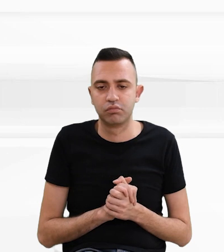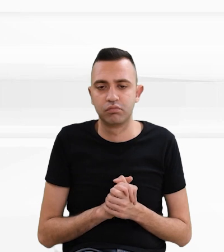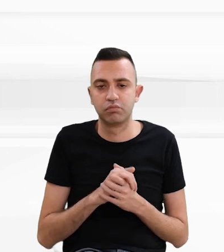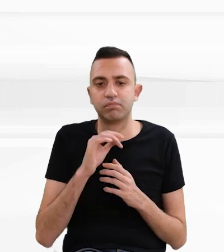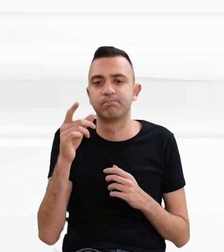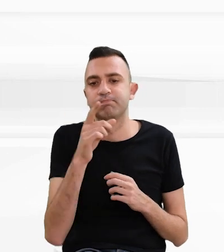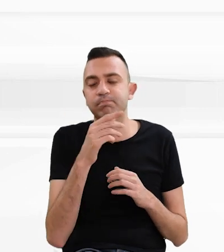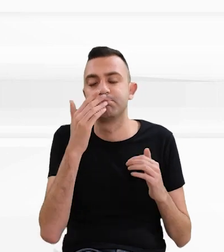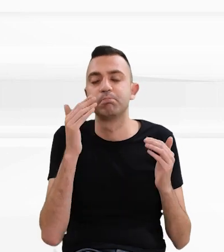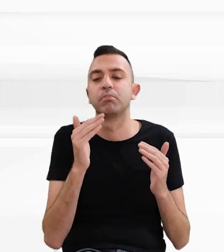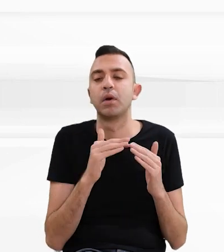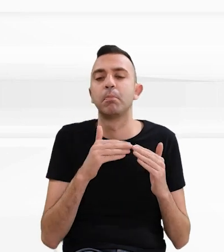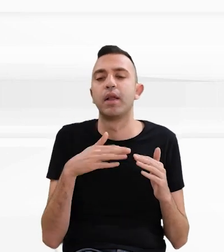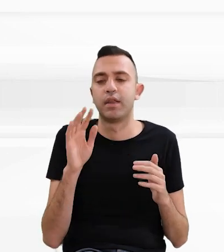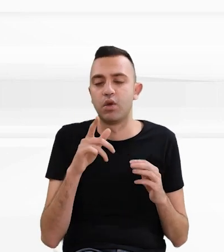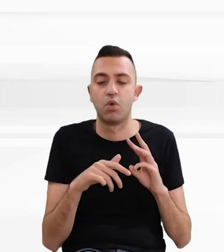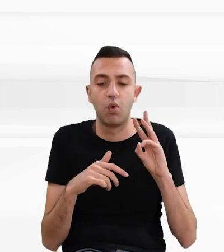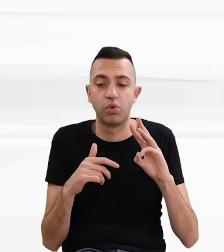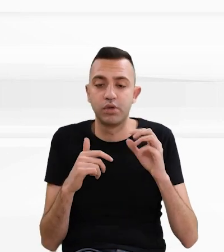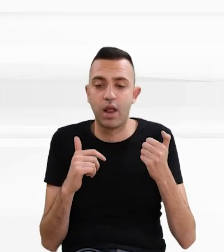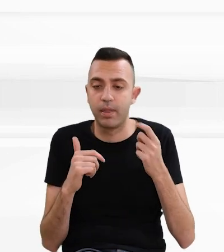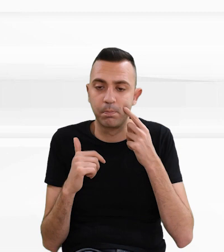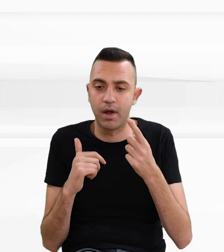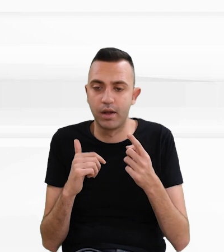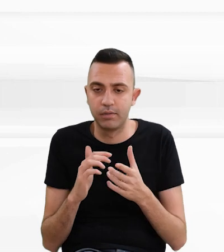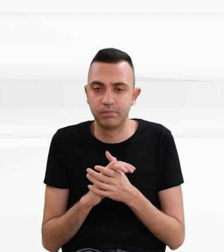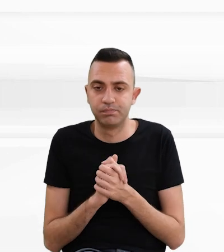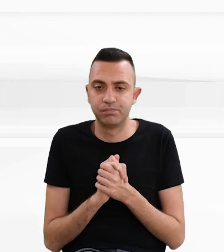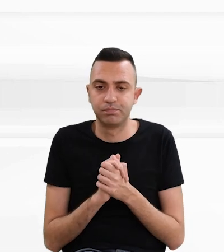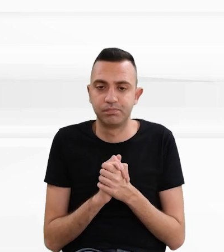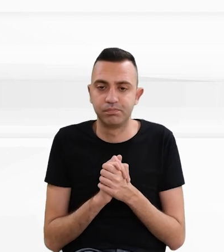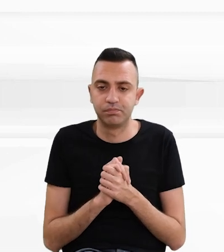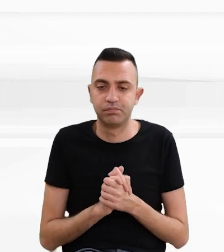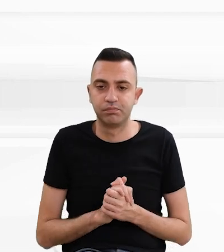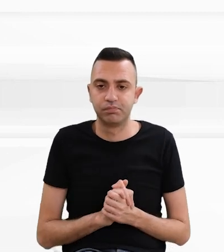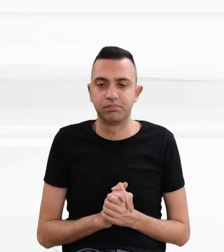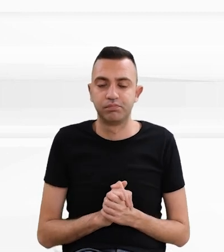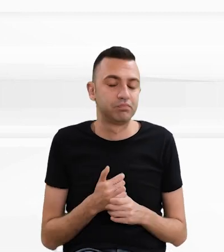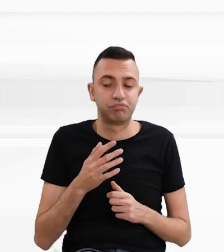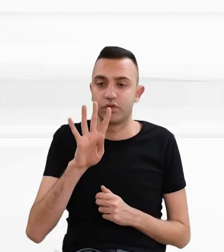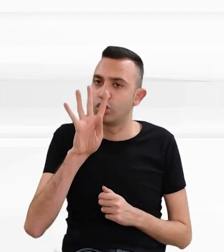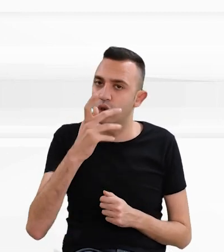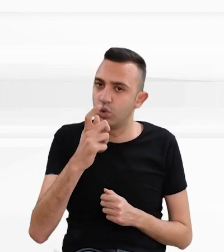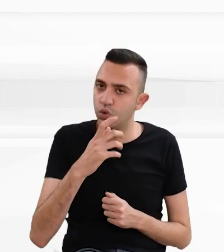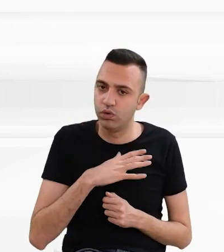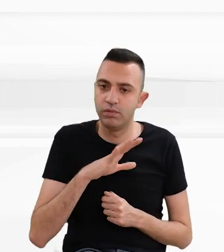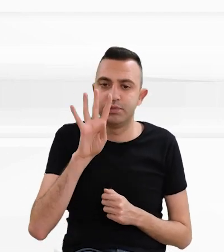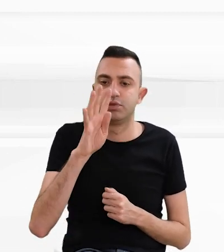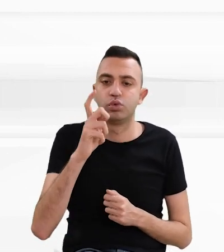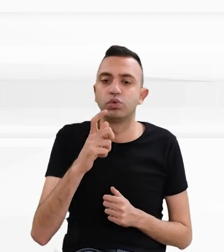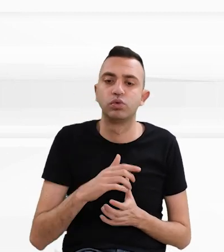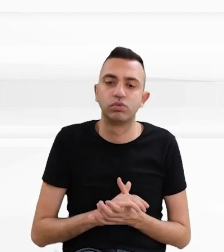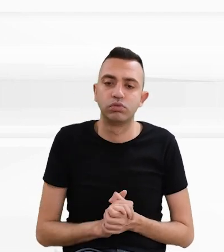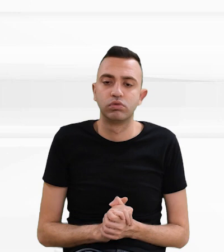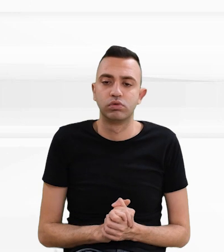sayılar birbirinin yansıması değil daha sonra 36 var 36'ya bakalım 36 da yansıması değil daha sonra 49